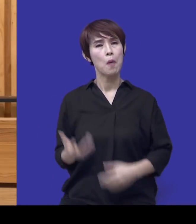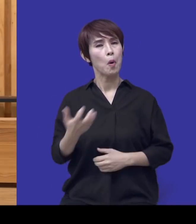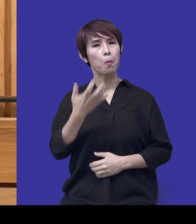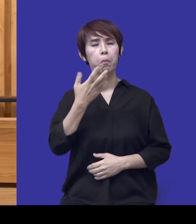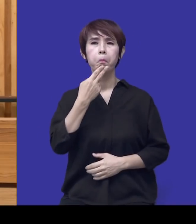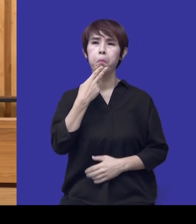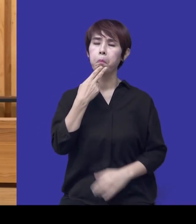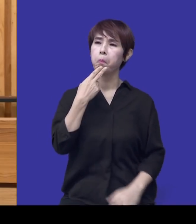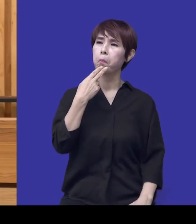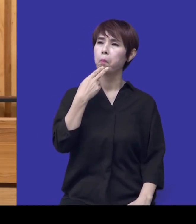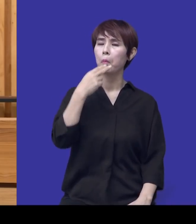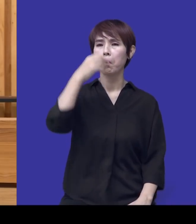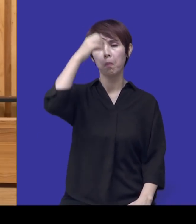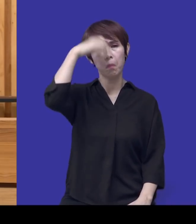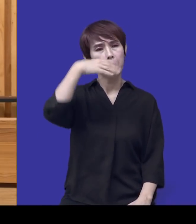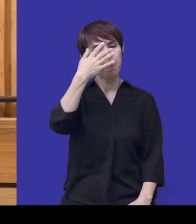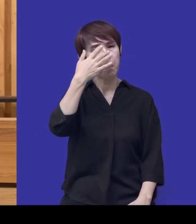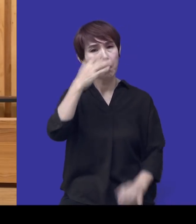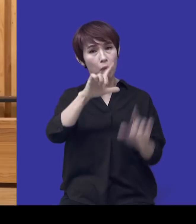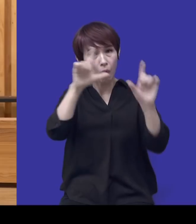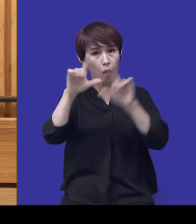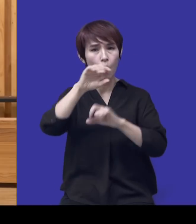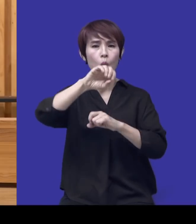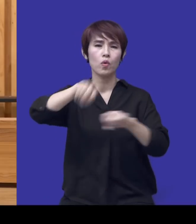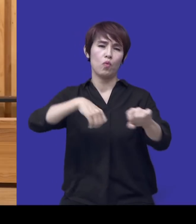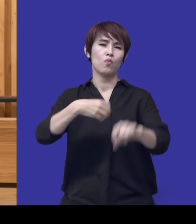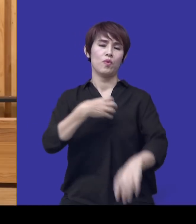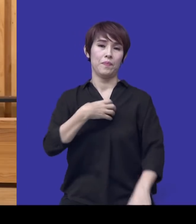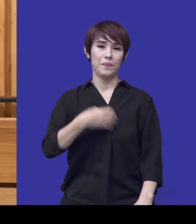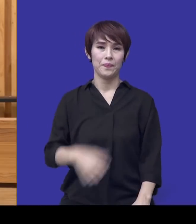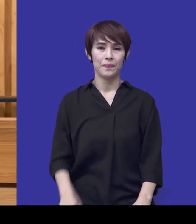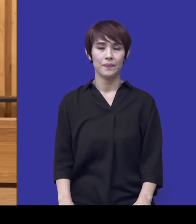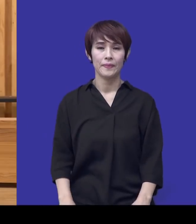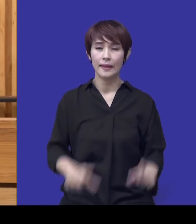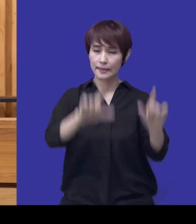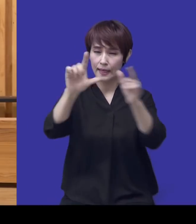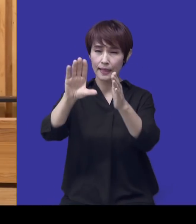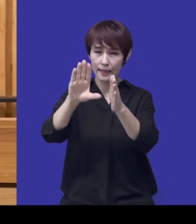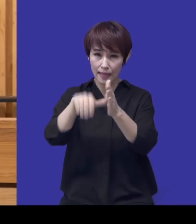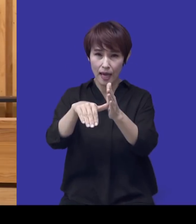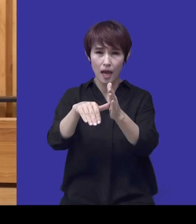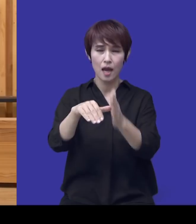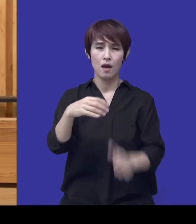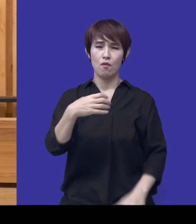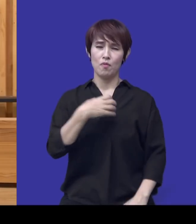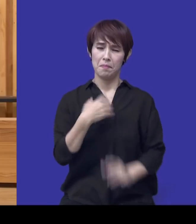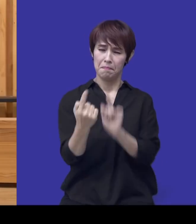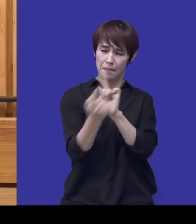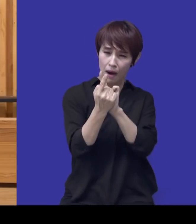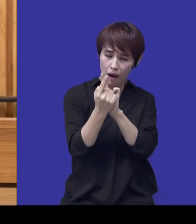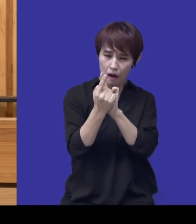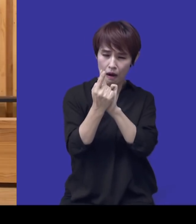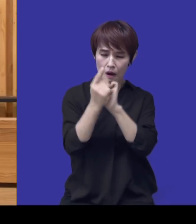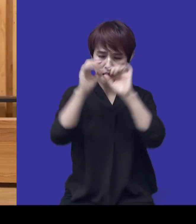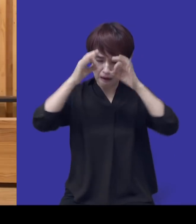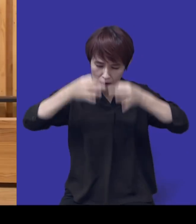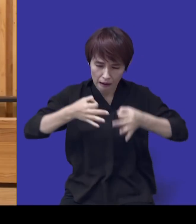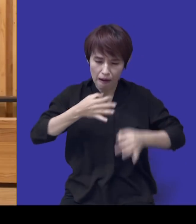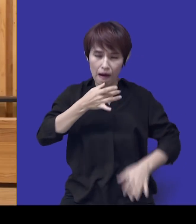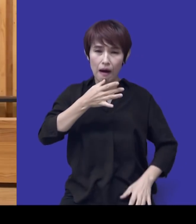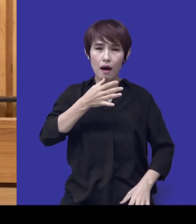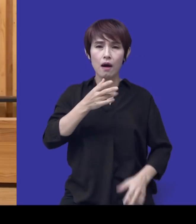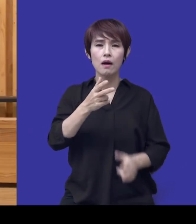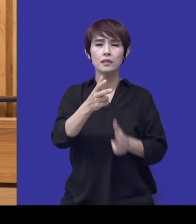되니까. 사업을 하면서 맞게 되는 그런 여러 가지 백신 같은 것처럼 위기들이 나를 다시 돌아보게 되고 내가 사업 초기에